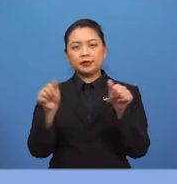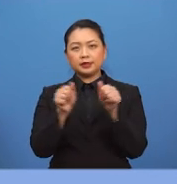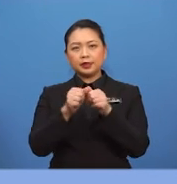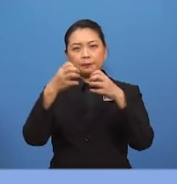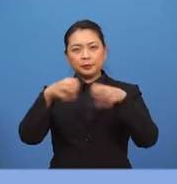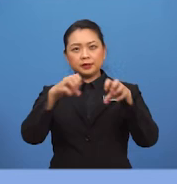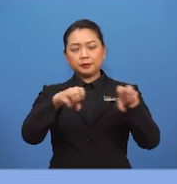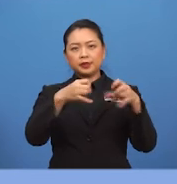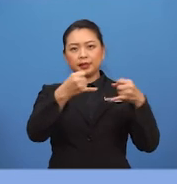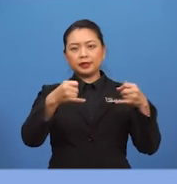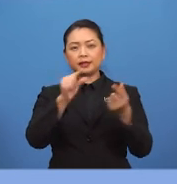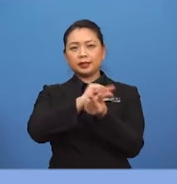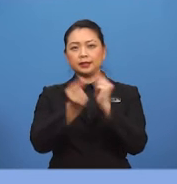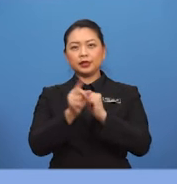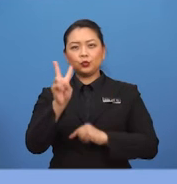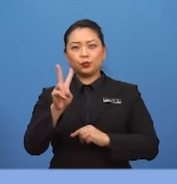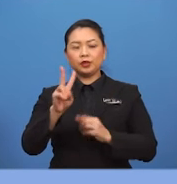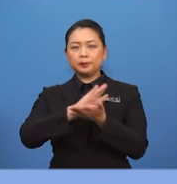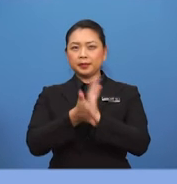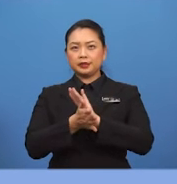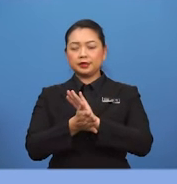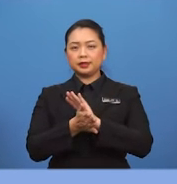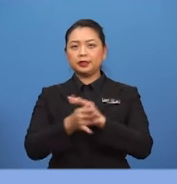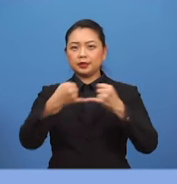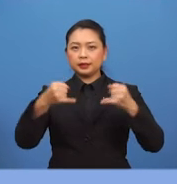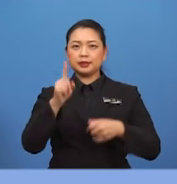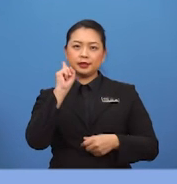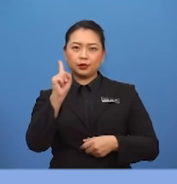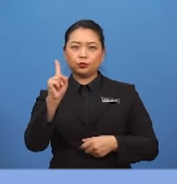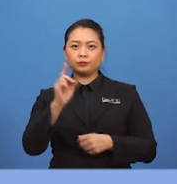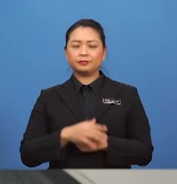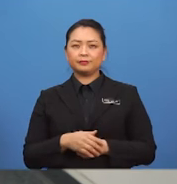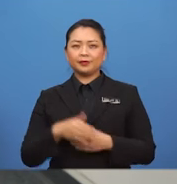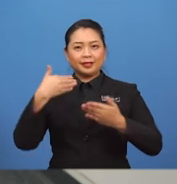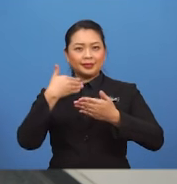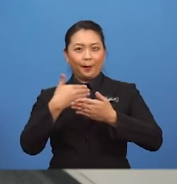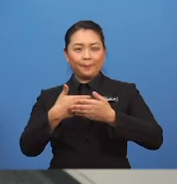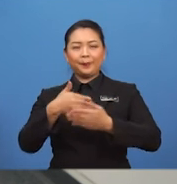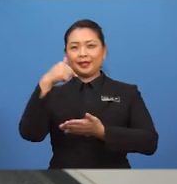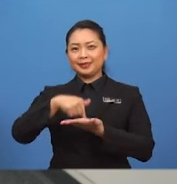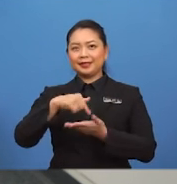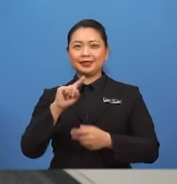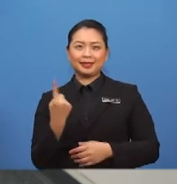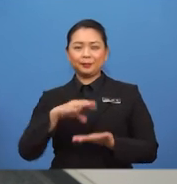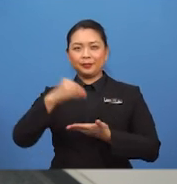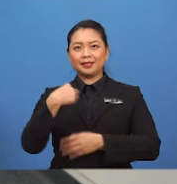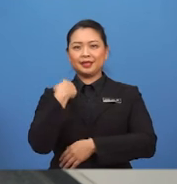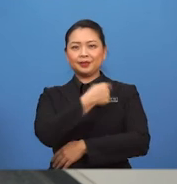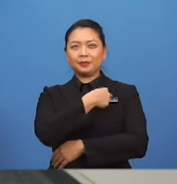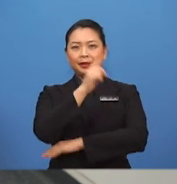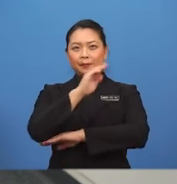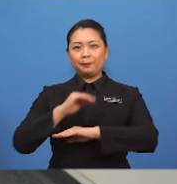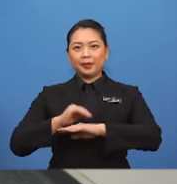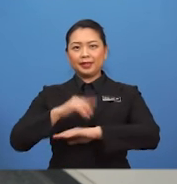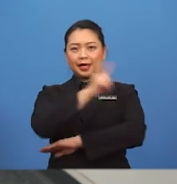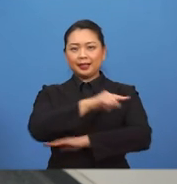dengan pemecahan ikatan ganda dua menjadi ikatan tunggal. Sampai di sini sahaja pembelajaran